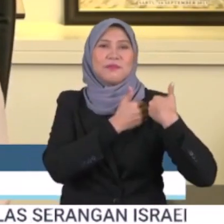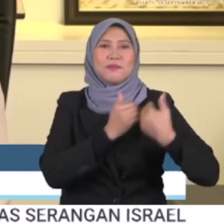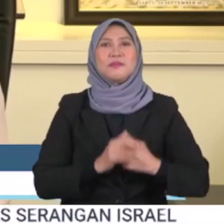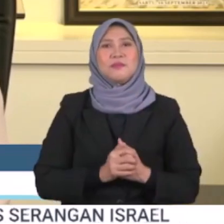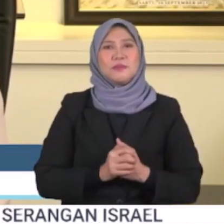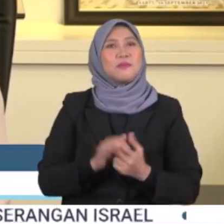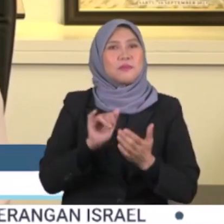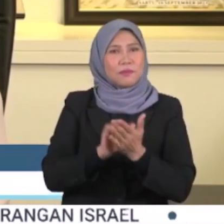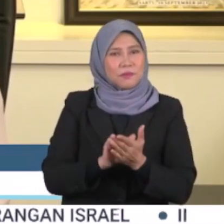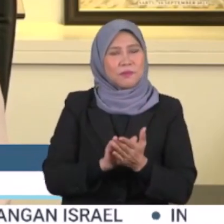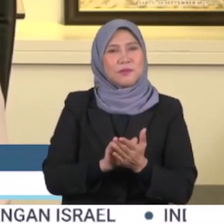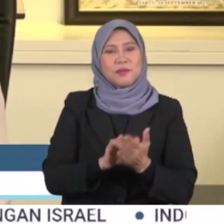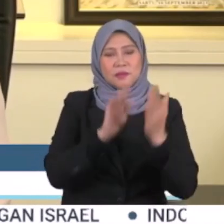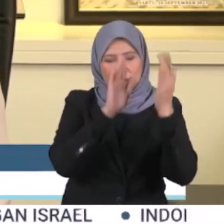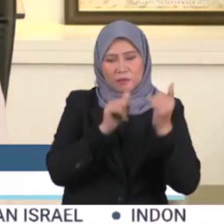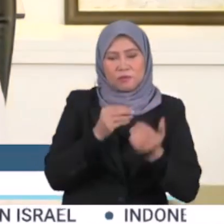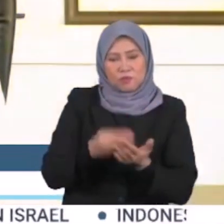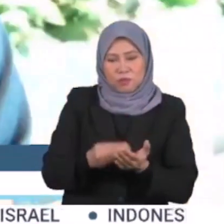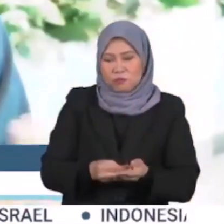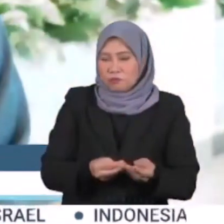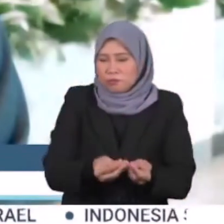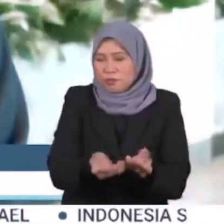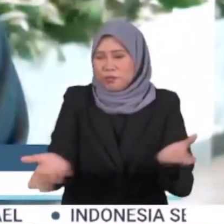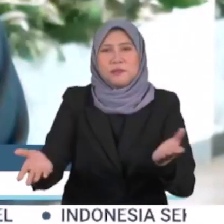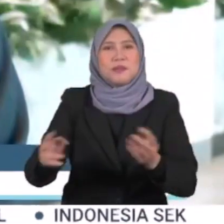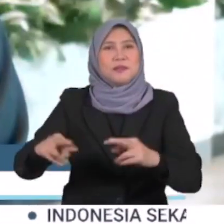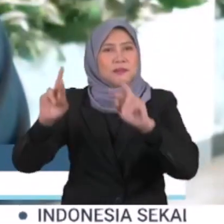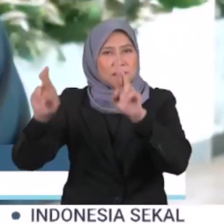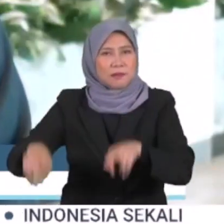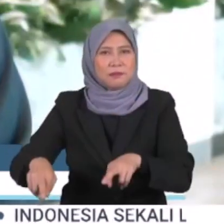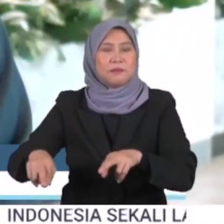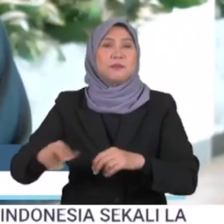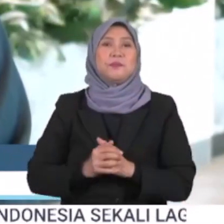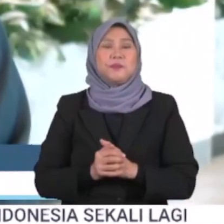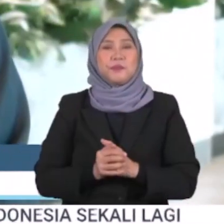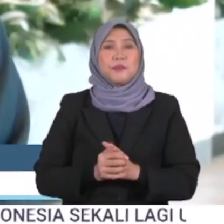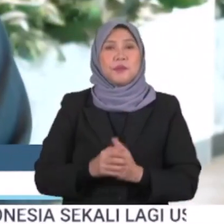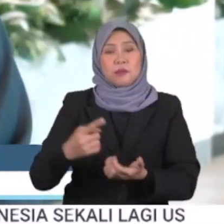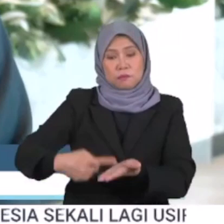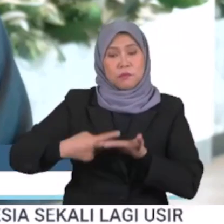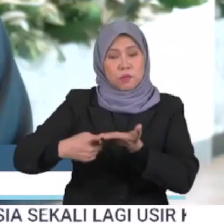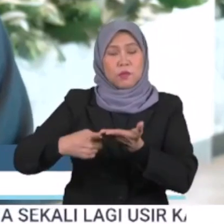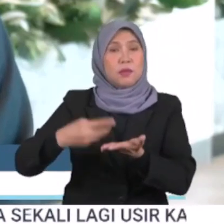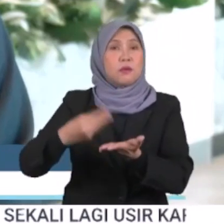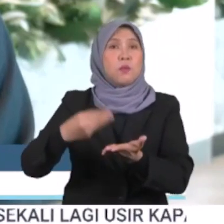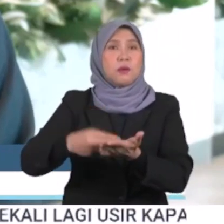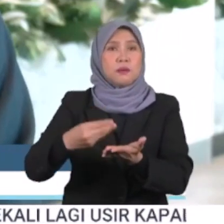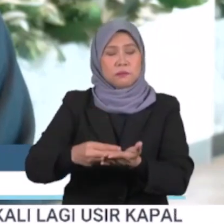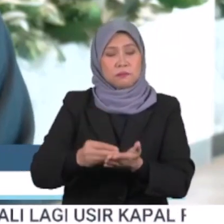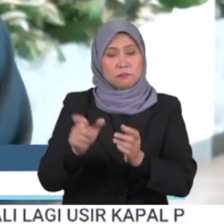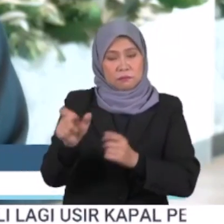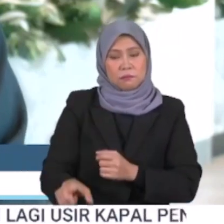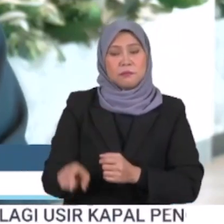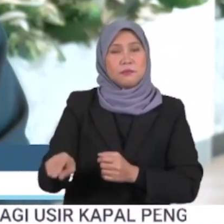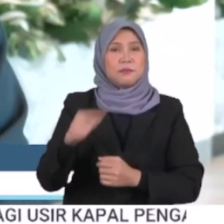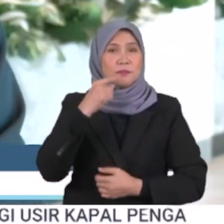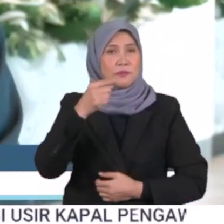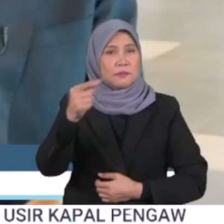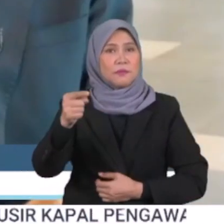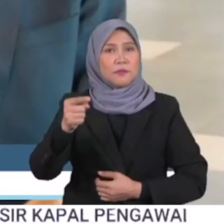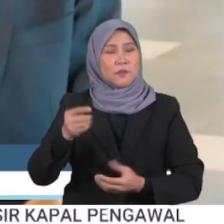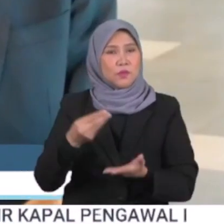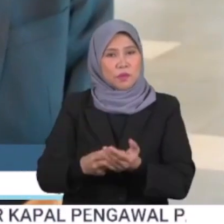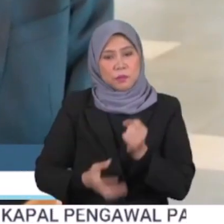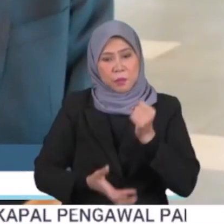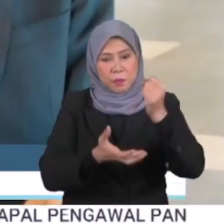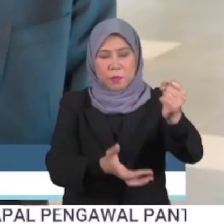harapan daripada rakyat melalui peruntukan tersebut. Perunding keuangan Syamsuddin Kadir berpendapat pengurusan peruntukan secara